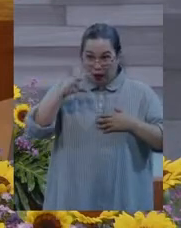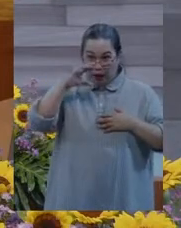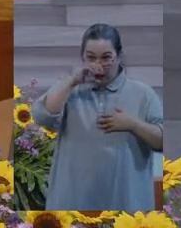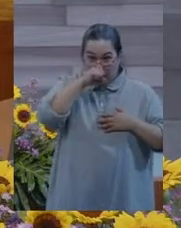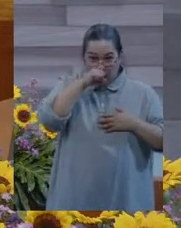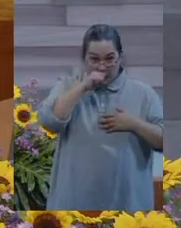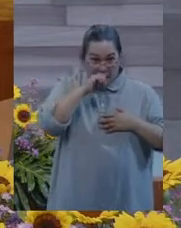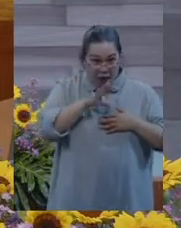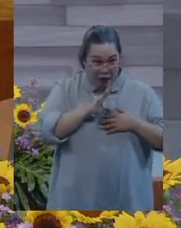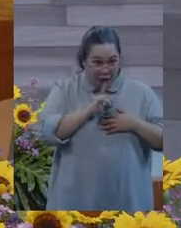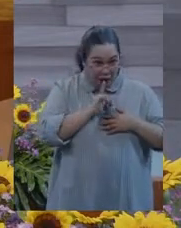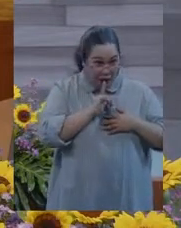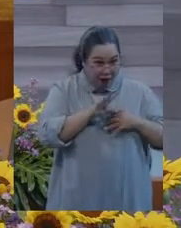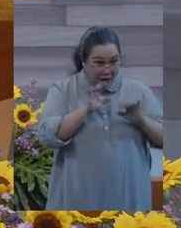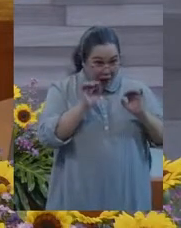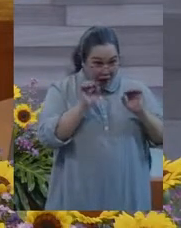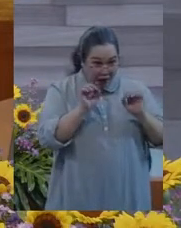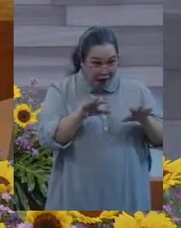tsaka visions.